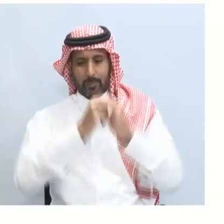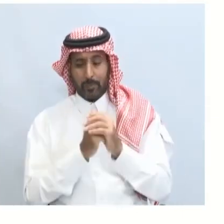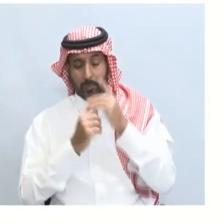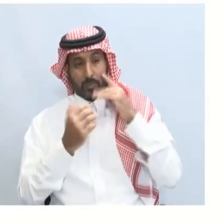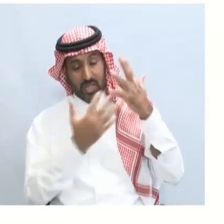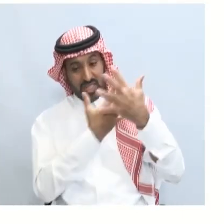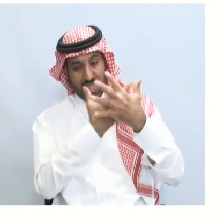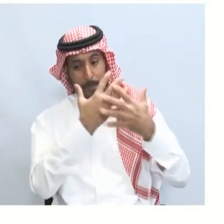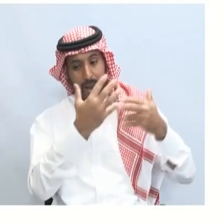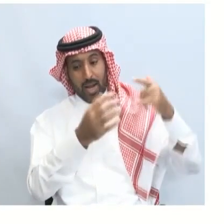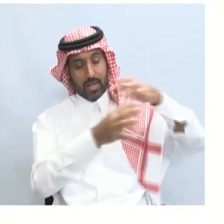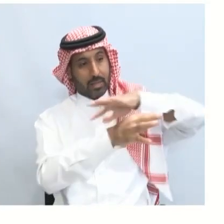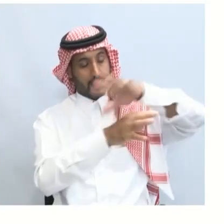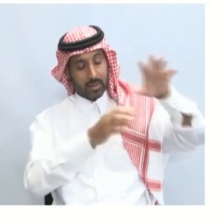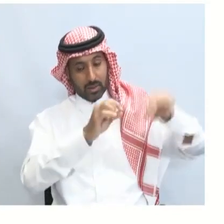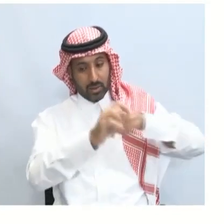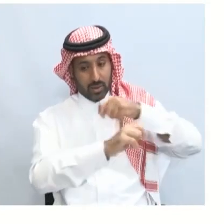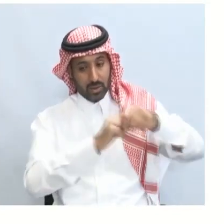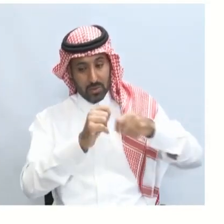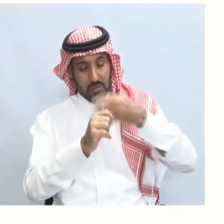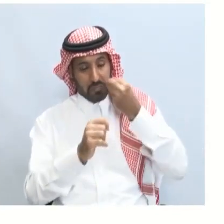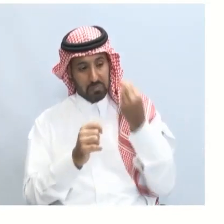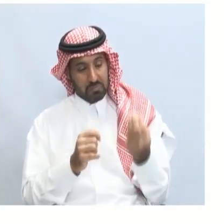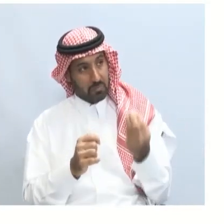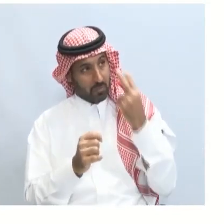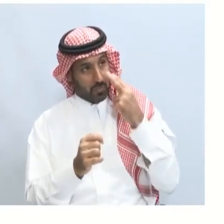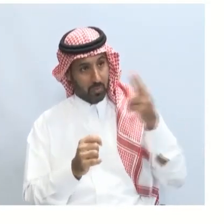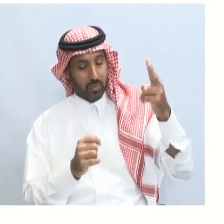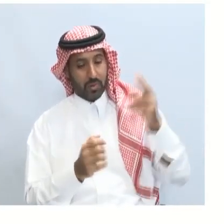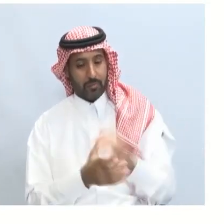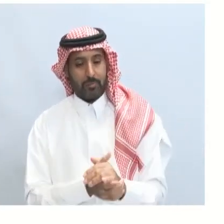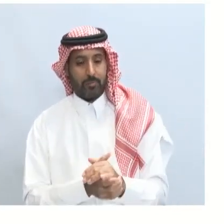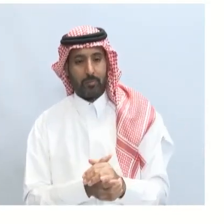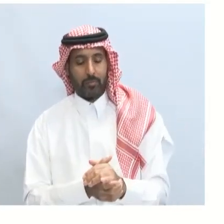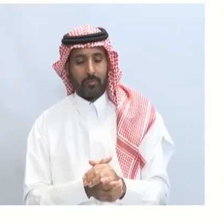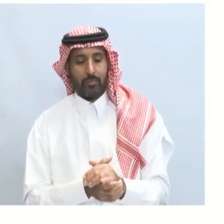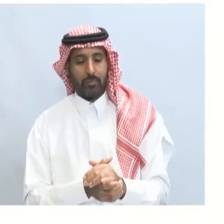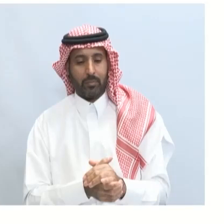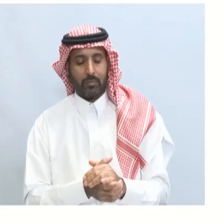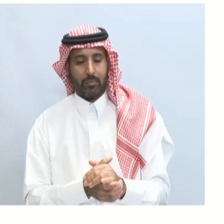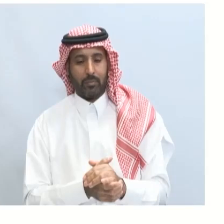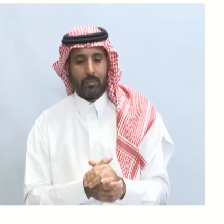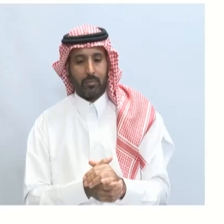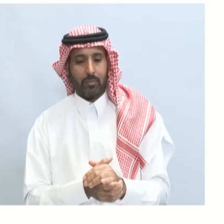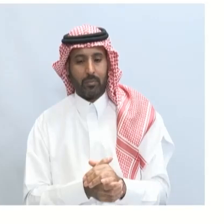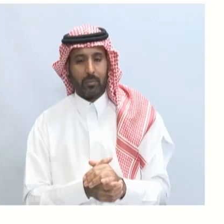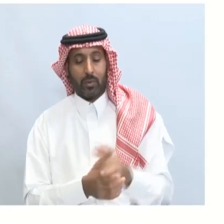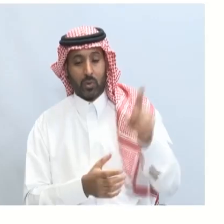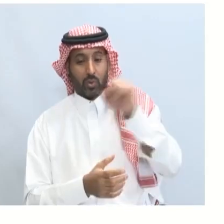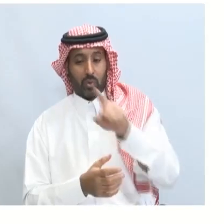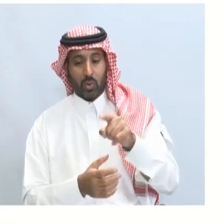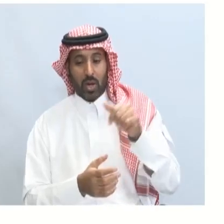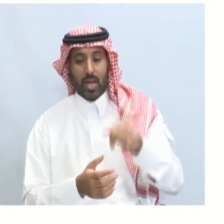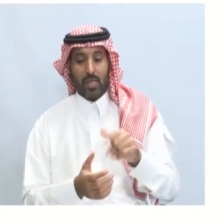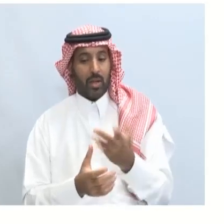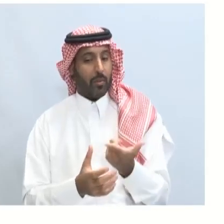شبكه كونيه خيطيه جميله يمكن رؤيتها اليوم سؤالنا